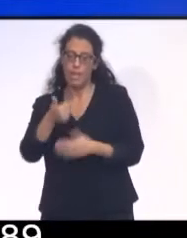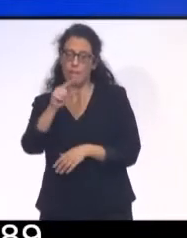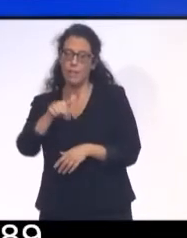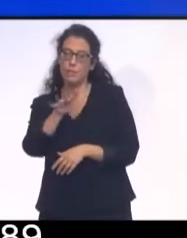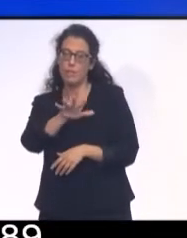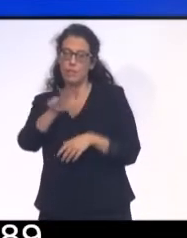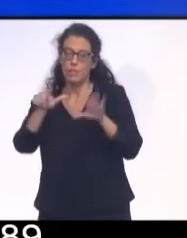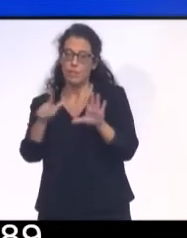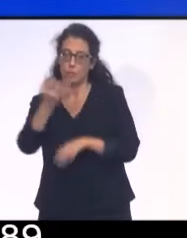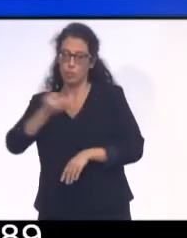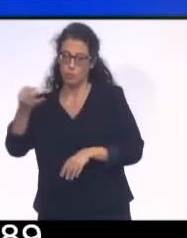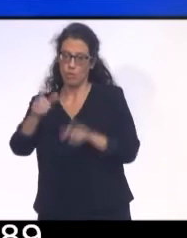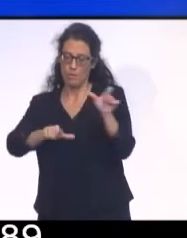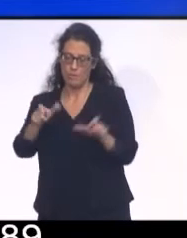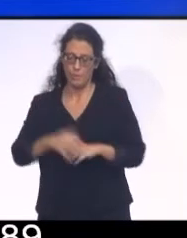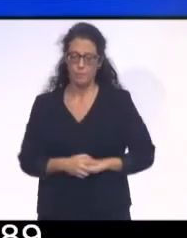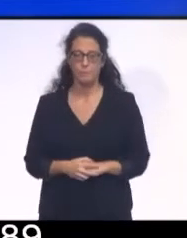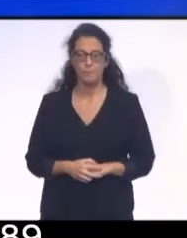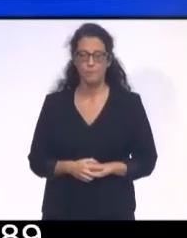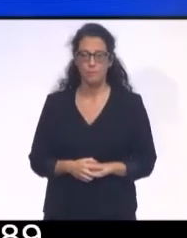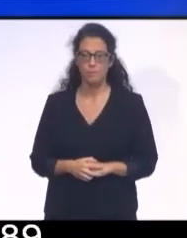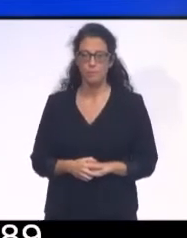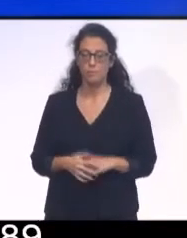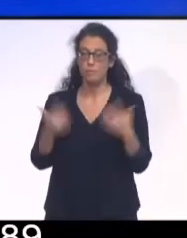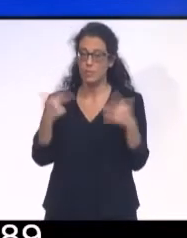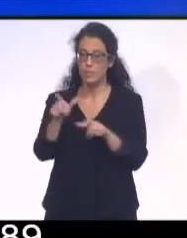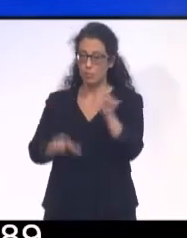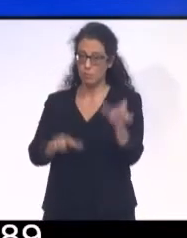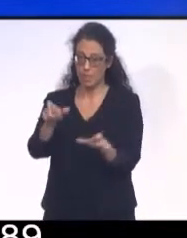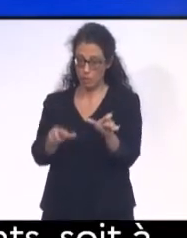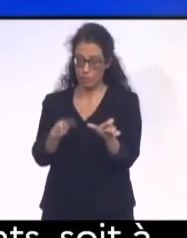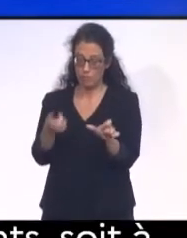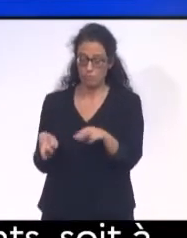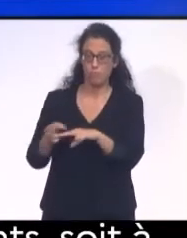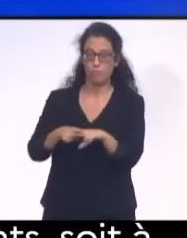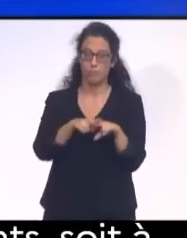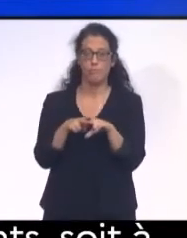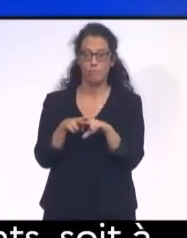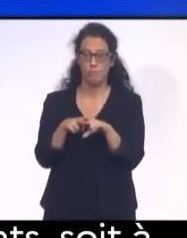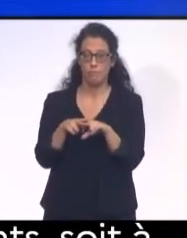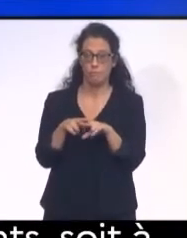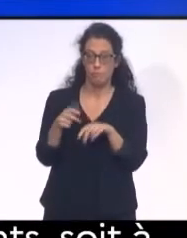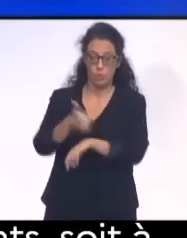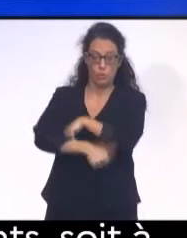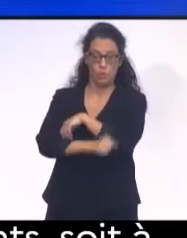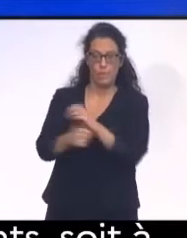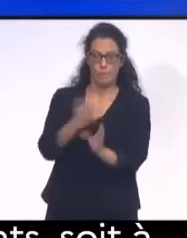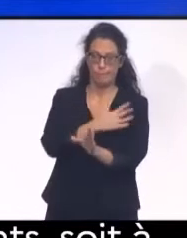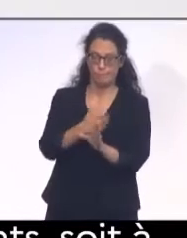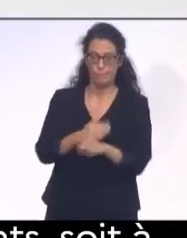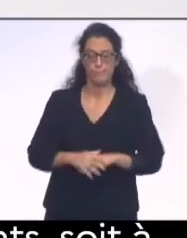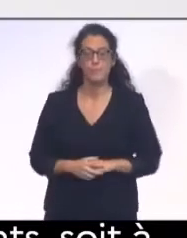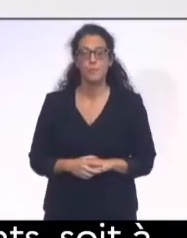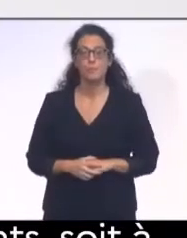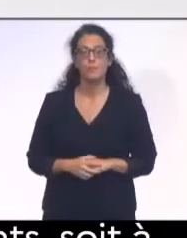personnes. Nous avons à déplorer le décès de 18 personnes en établissement pour ces 7 derniers jours. Santé